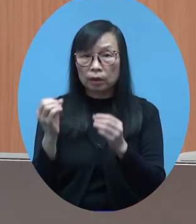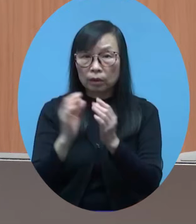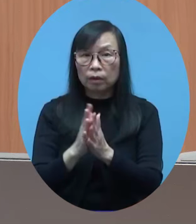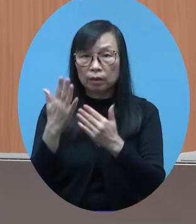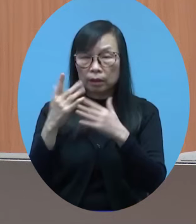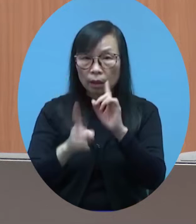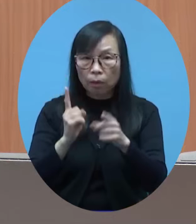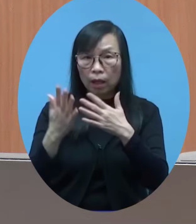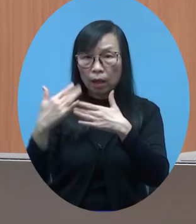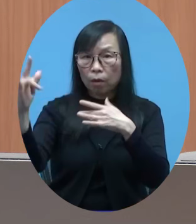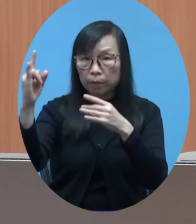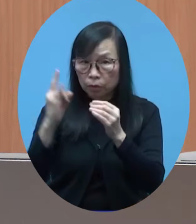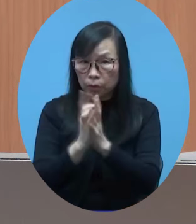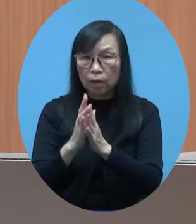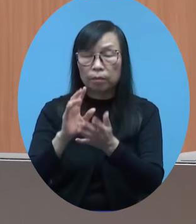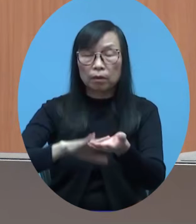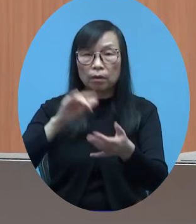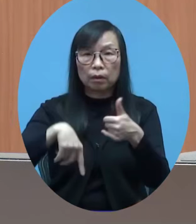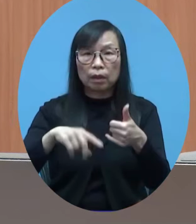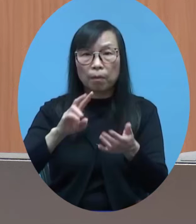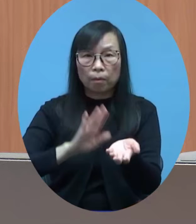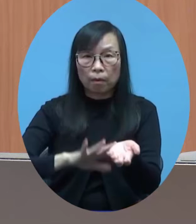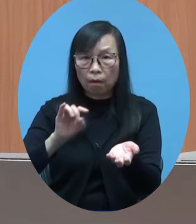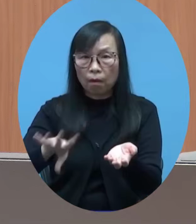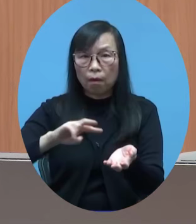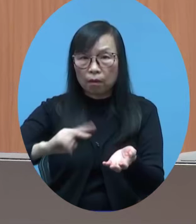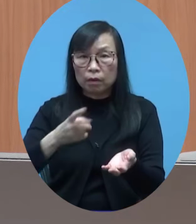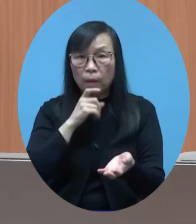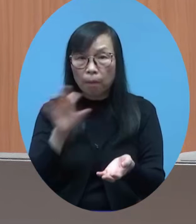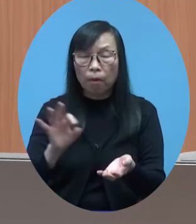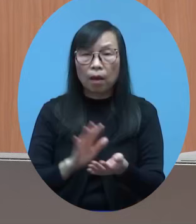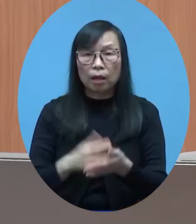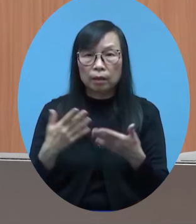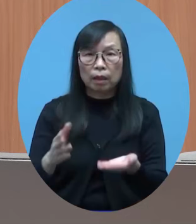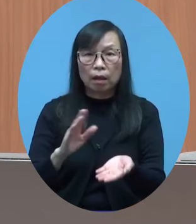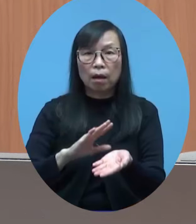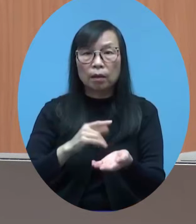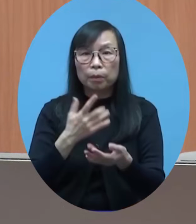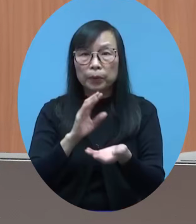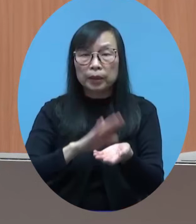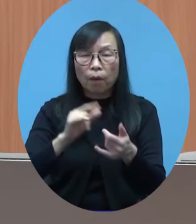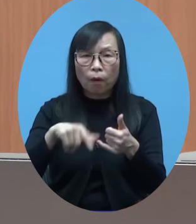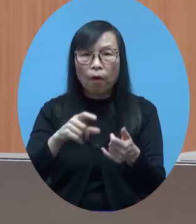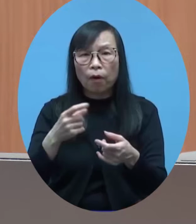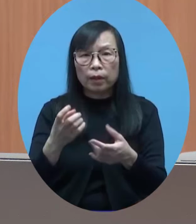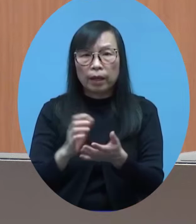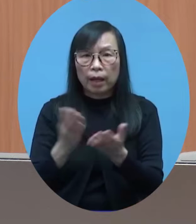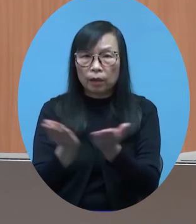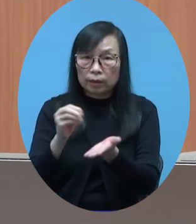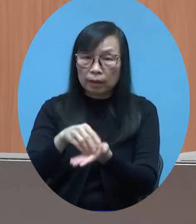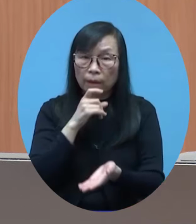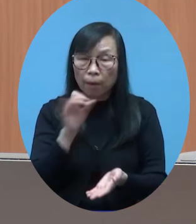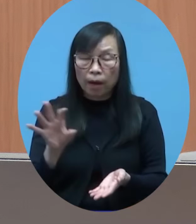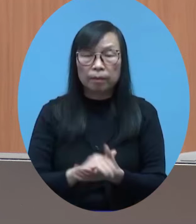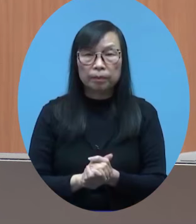咧？同埋佢係即係有冇涉及啲變種嘅病毒啦？佢今日有冇啲相關嘅 case 都確診啦？同埋即係其實而家衞生署